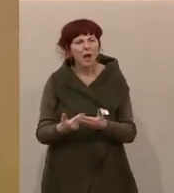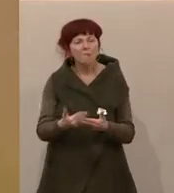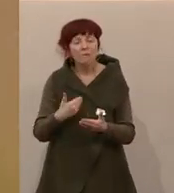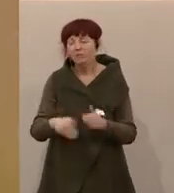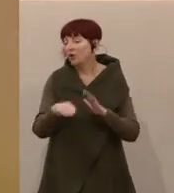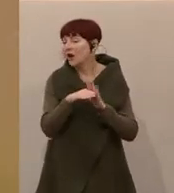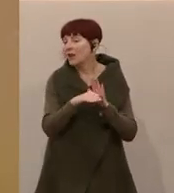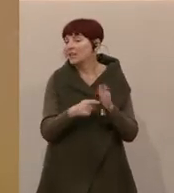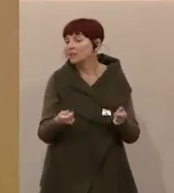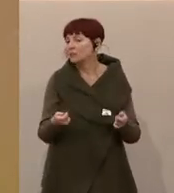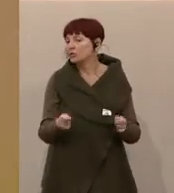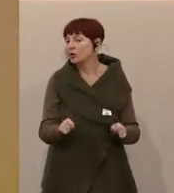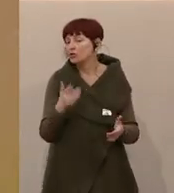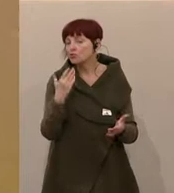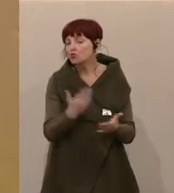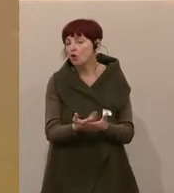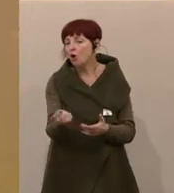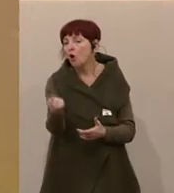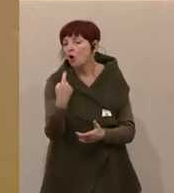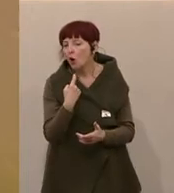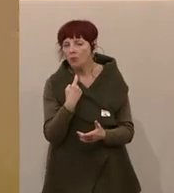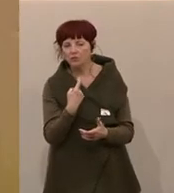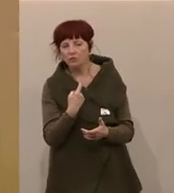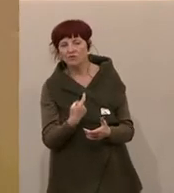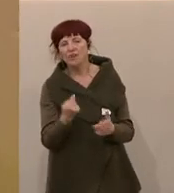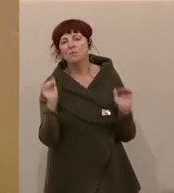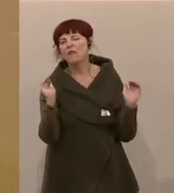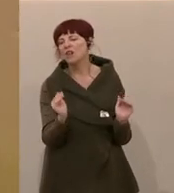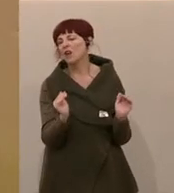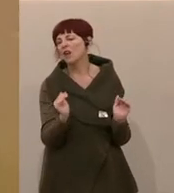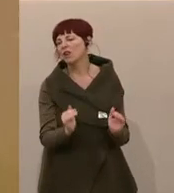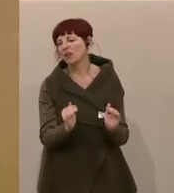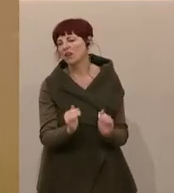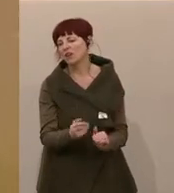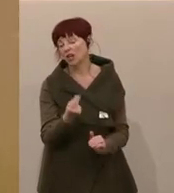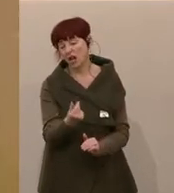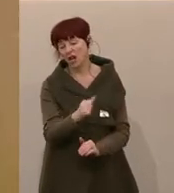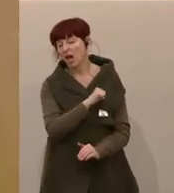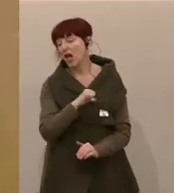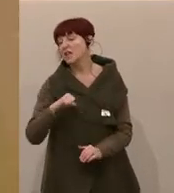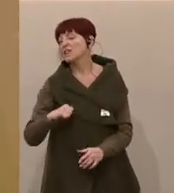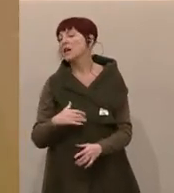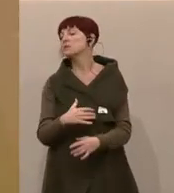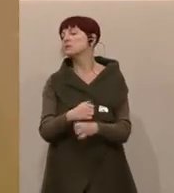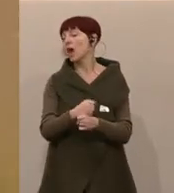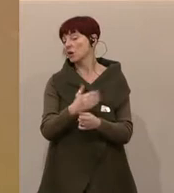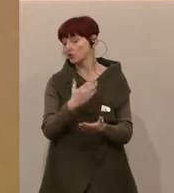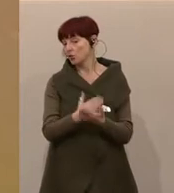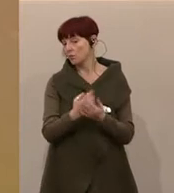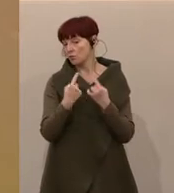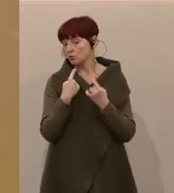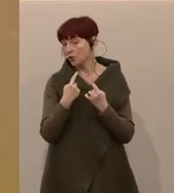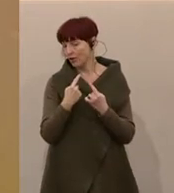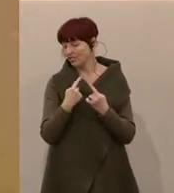Gesetz beschließt, ausgehungert. Und es sind heute schon die Selbstbehalte angesprochen worden. Das wird der Dachverband